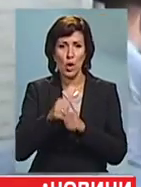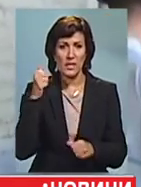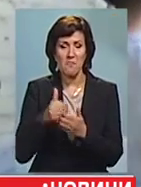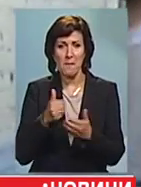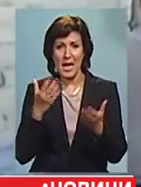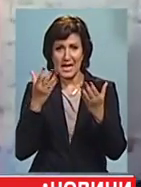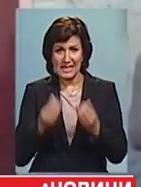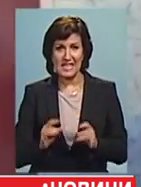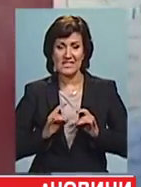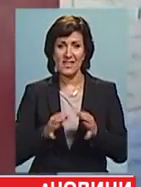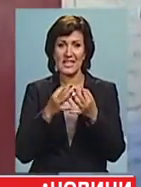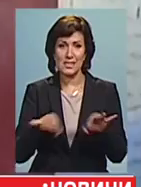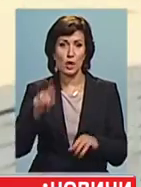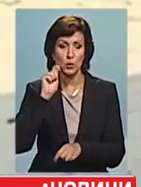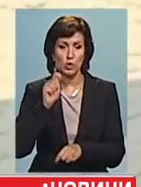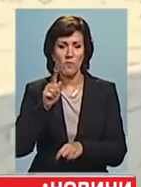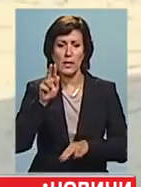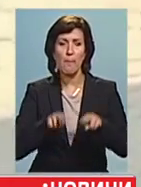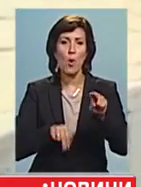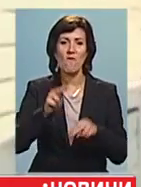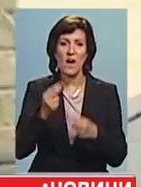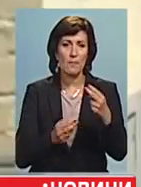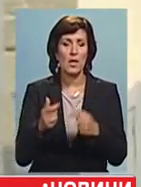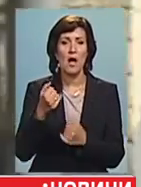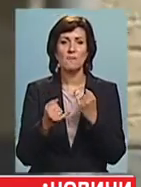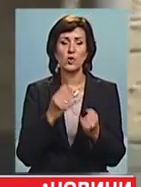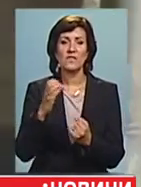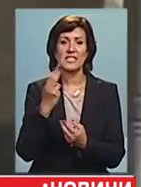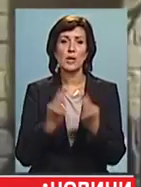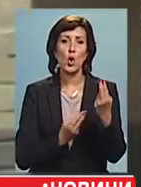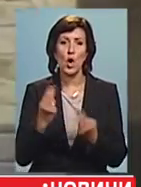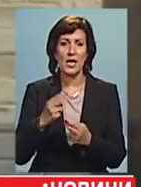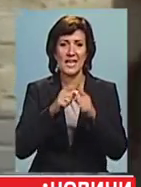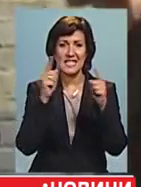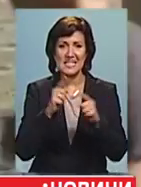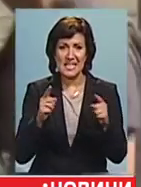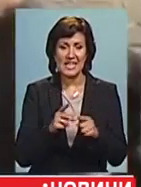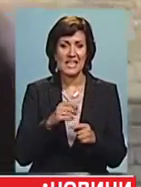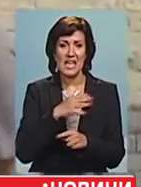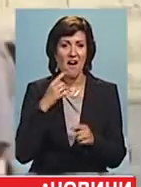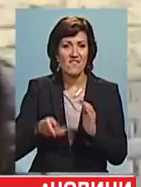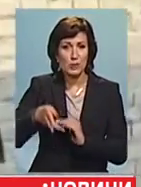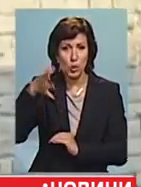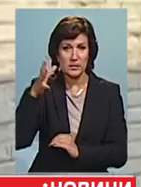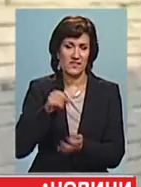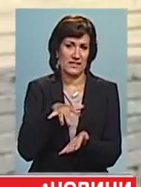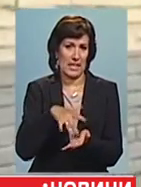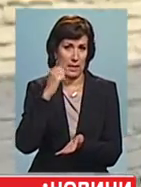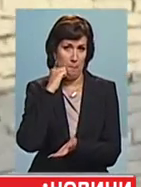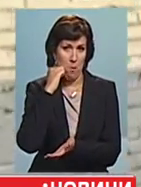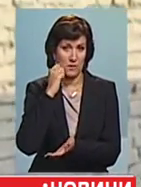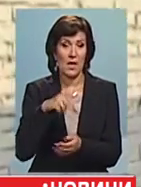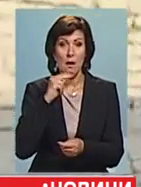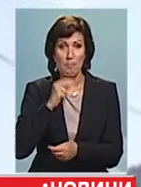свята Незалежності України вони пофарбували в жовто-сині кольори зірку на Сталінській висоці в центрі Москви.